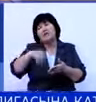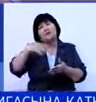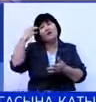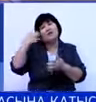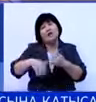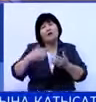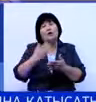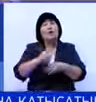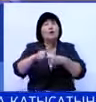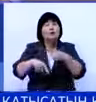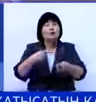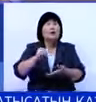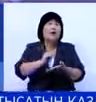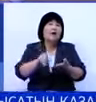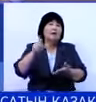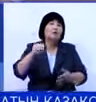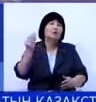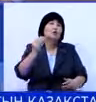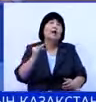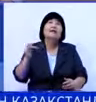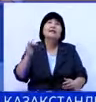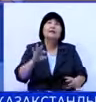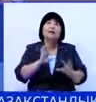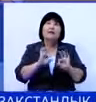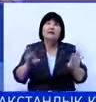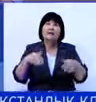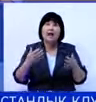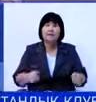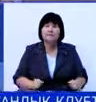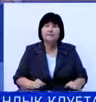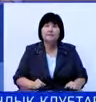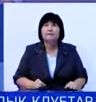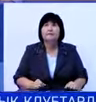танытуында. Сөз кезегі әріптесім Шолпан Исабековада.